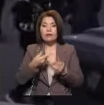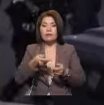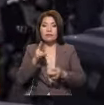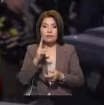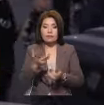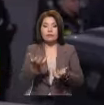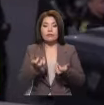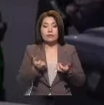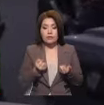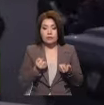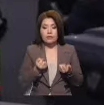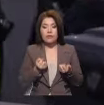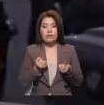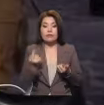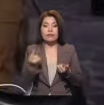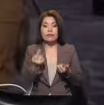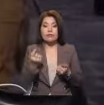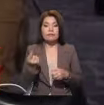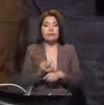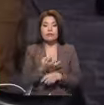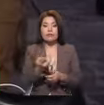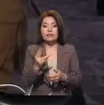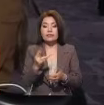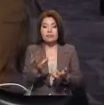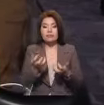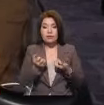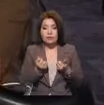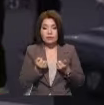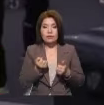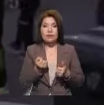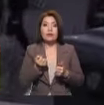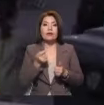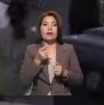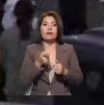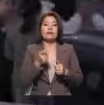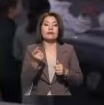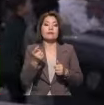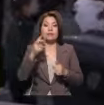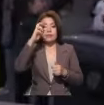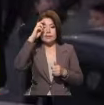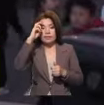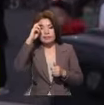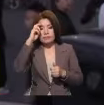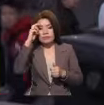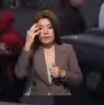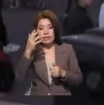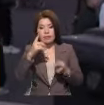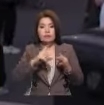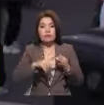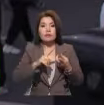шүкір. Біздің бірінші баспанамыз. Ең бірінші біздің мемлекетімізге, екіншіден